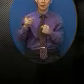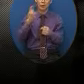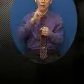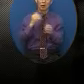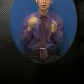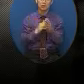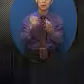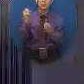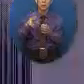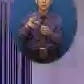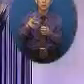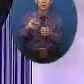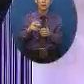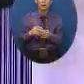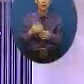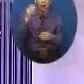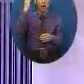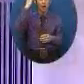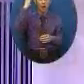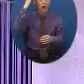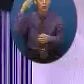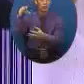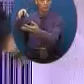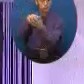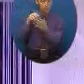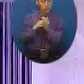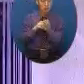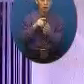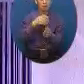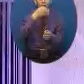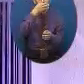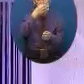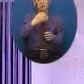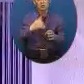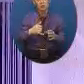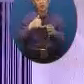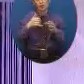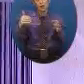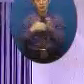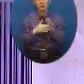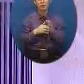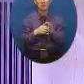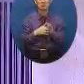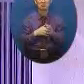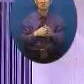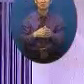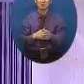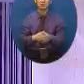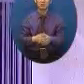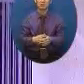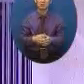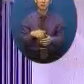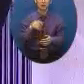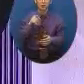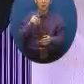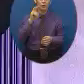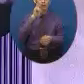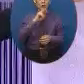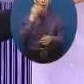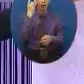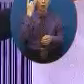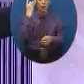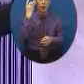이 노래가 다시 우리나라에 들어와서 이풍진 세월이란 노래로. 그렇다면 이